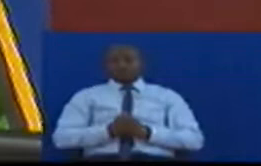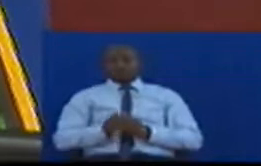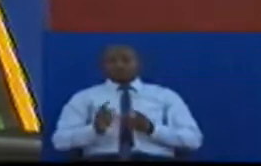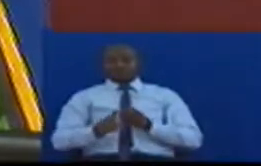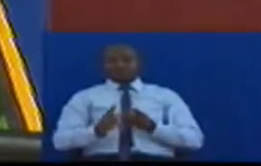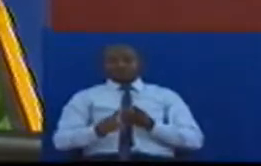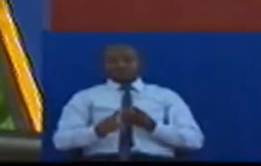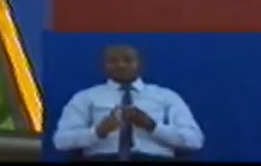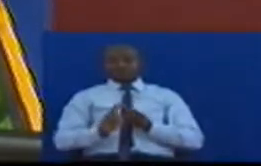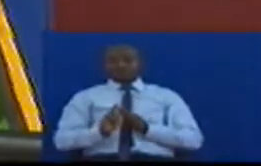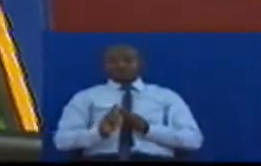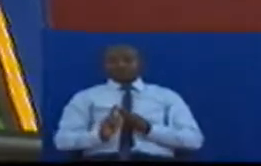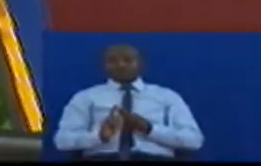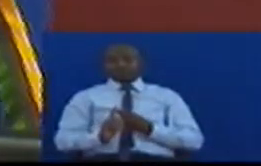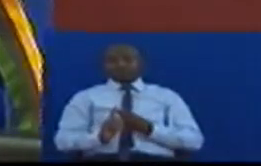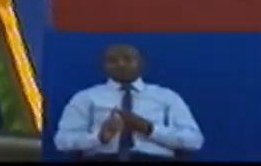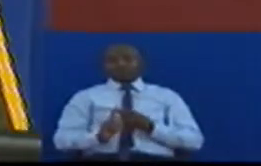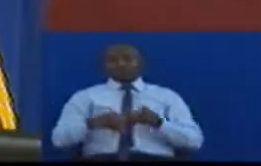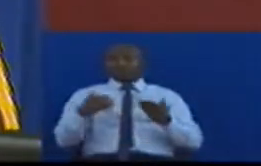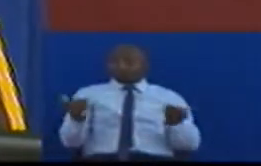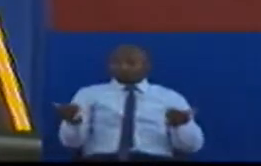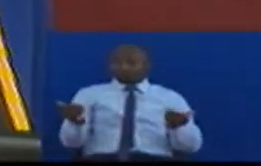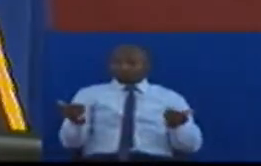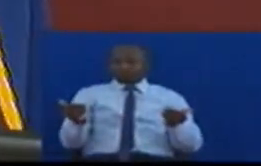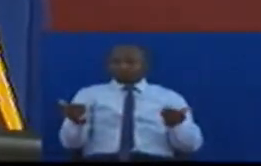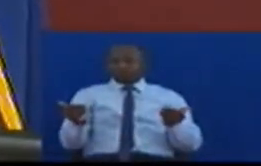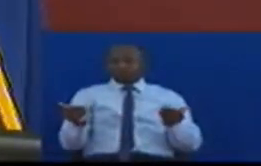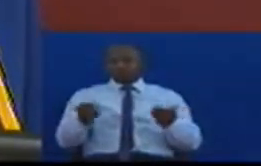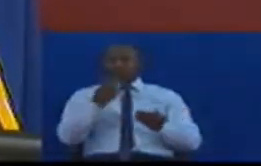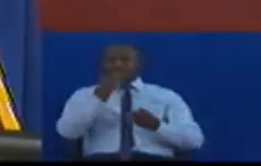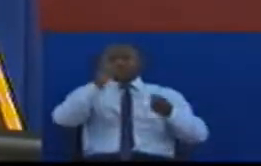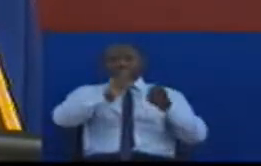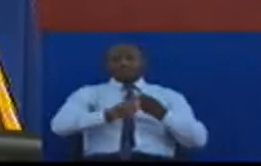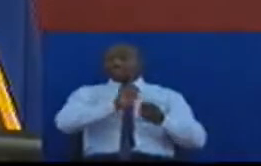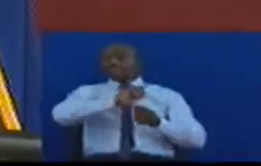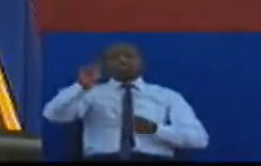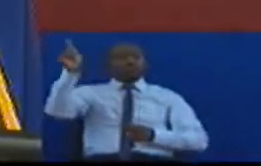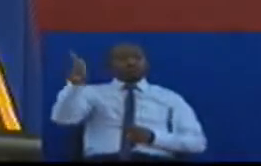sijui. Tumehuri na ongelewa ni tume gani? Nasema tena it's not a crime